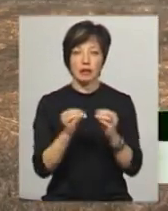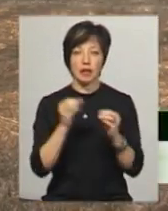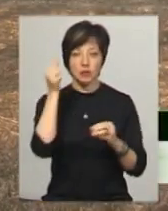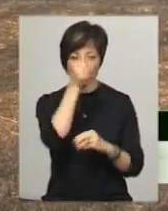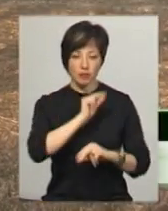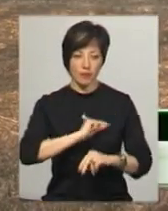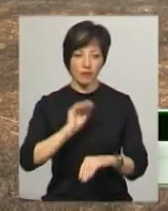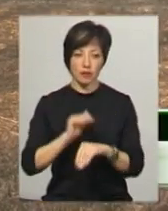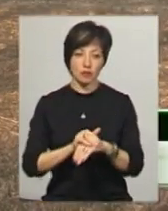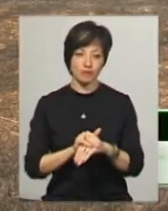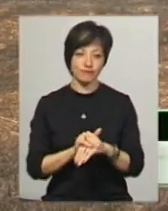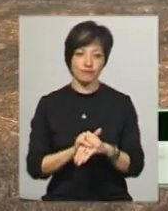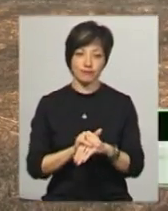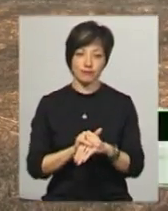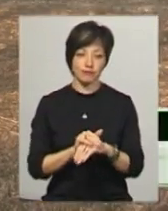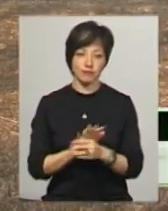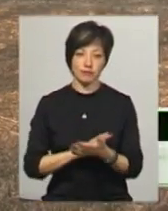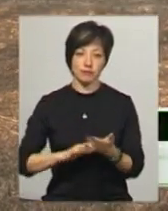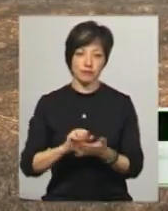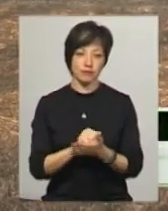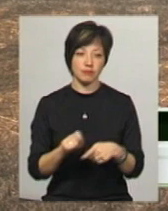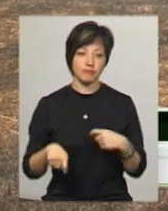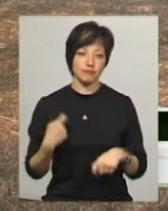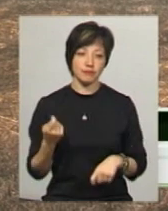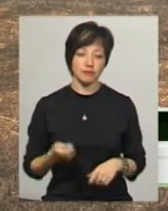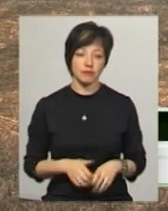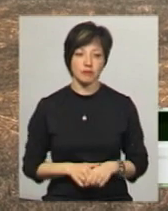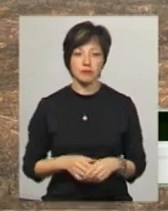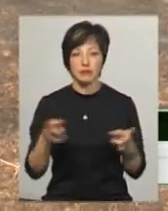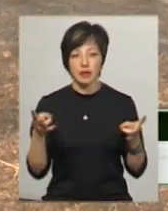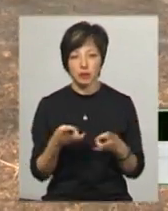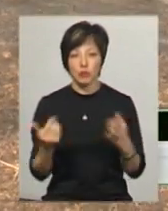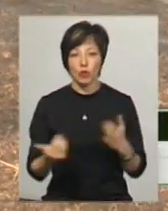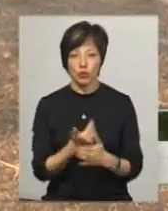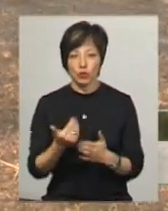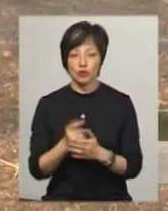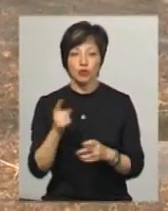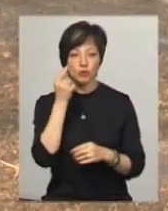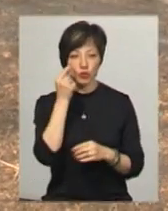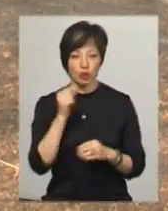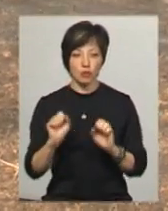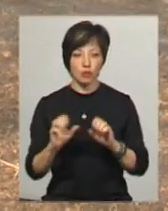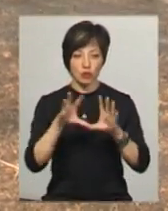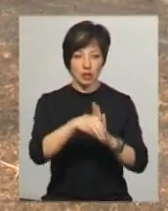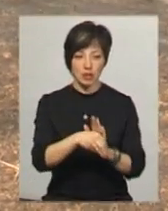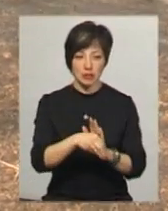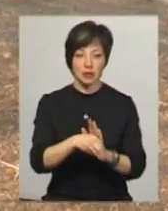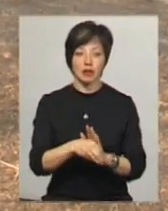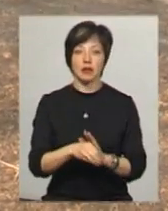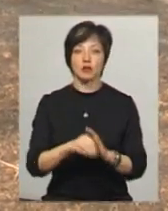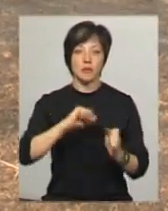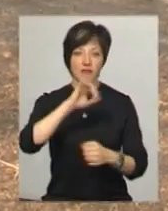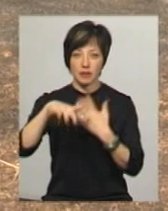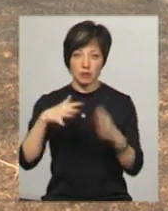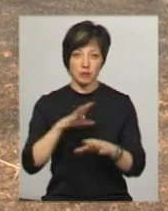праці фактично, знаєте, воно пішло. Треба по-новому. Для того, щоб бджоли туди можна було поселити, то щоб їх вітром